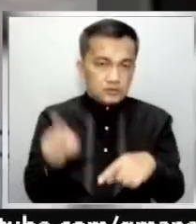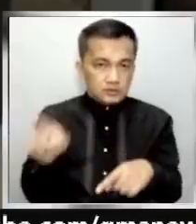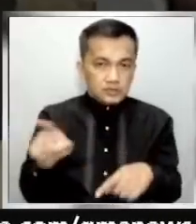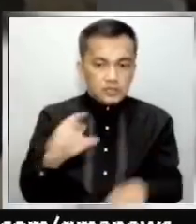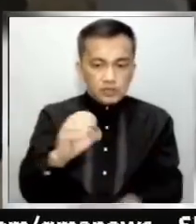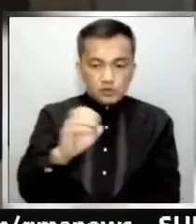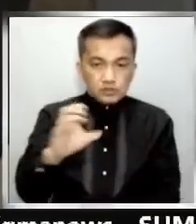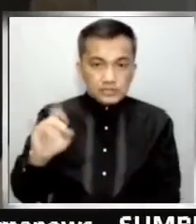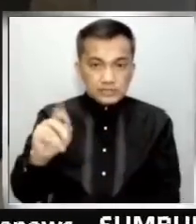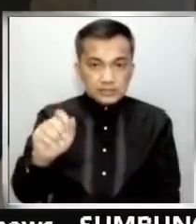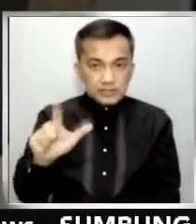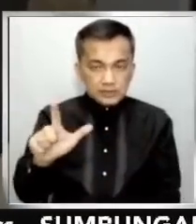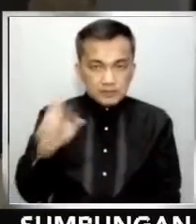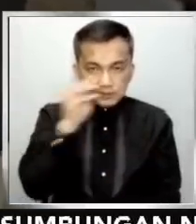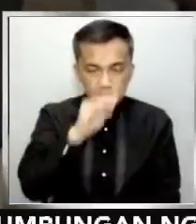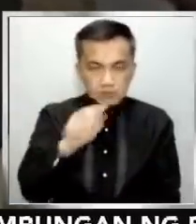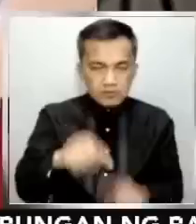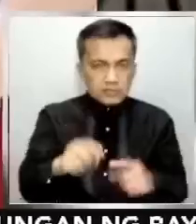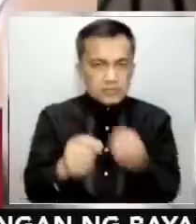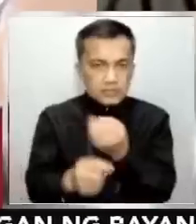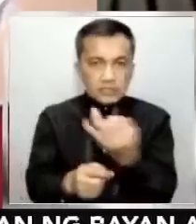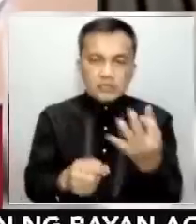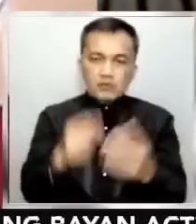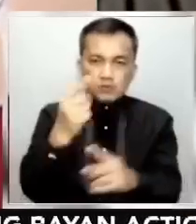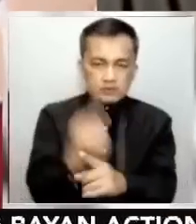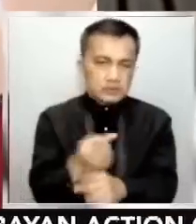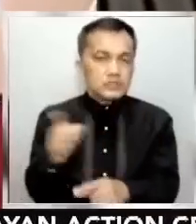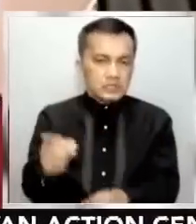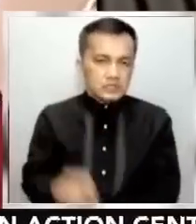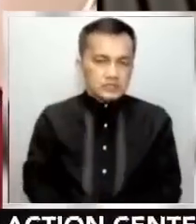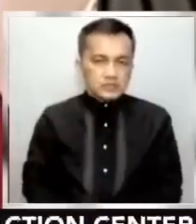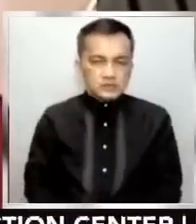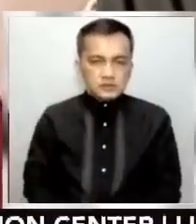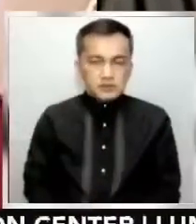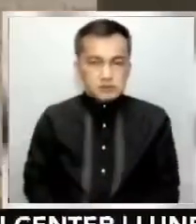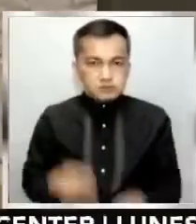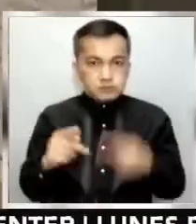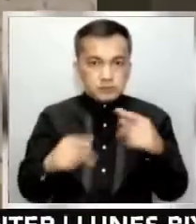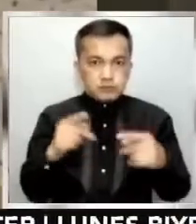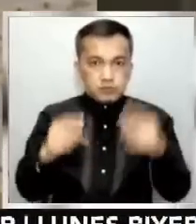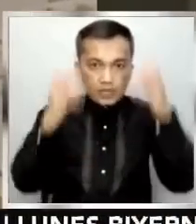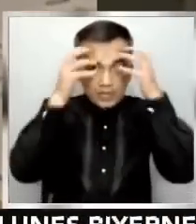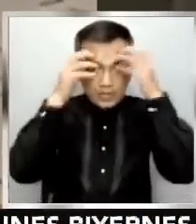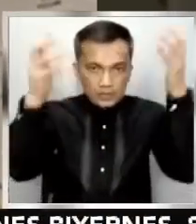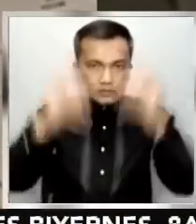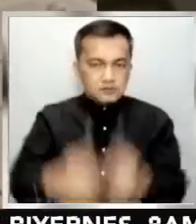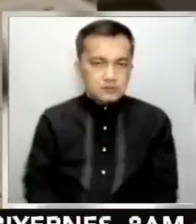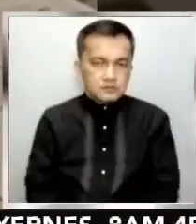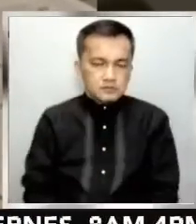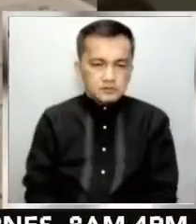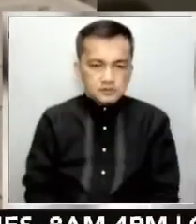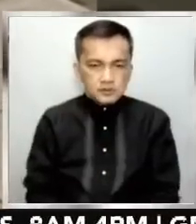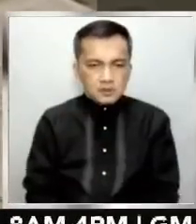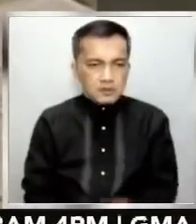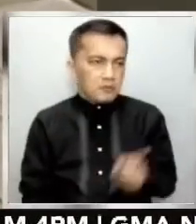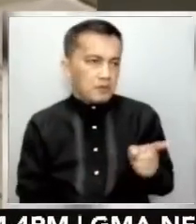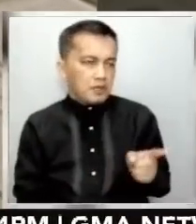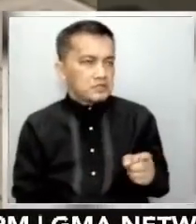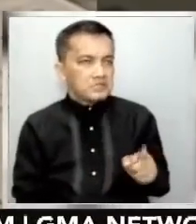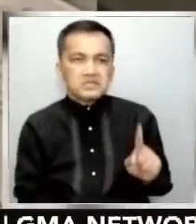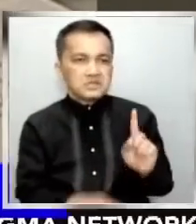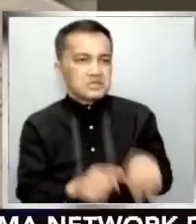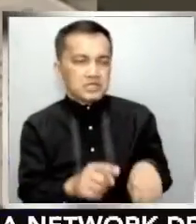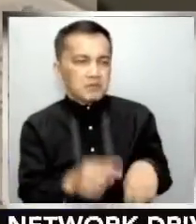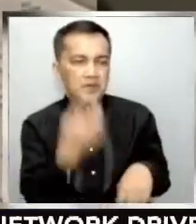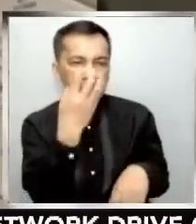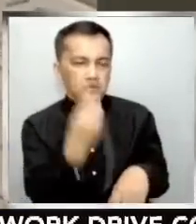Mindoro. Pero ilang buwan na raw yan, kaya mainit na rin ang ulo ng mga residente. Hindi ka makakatulog sa sobrang